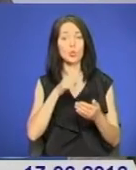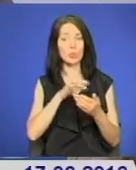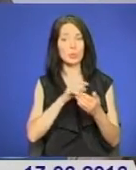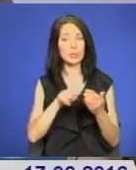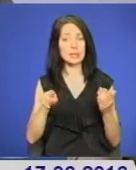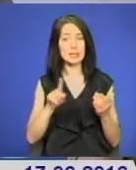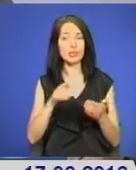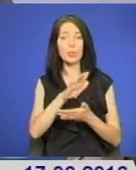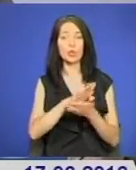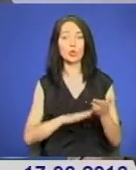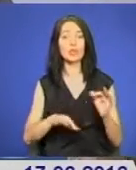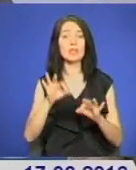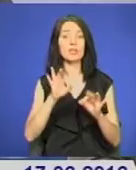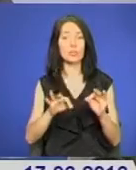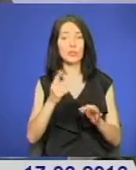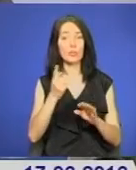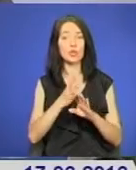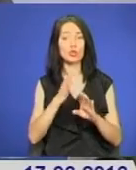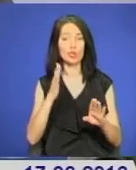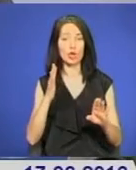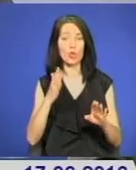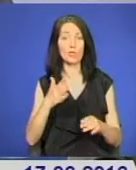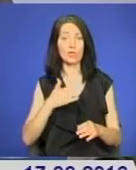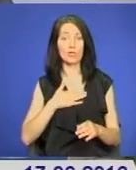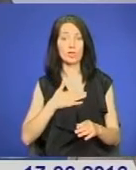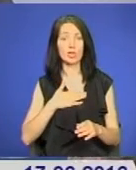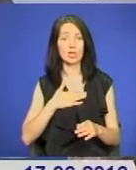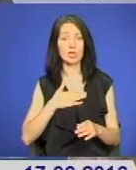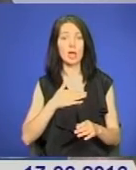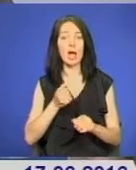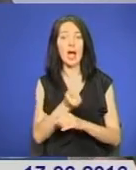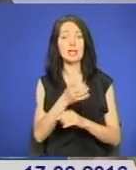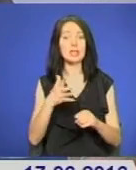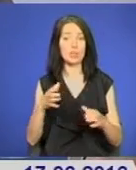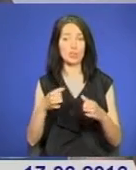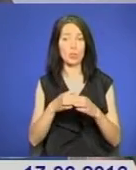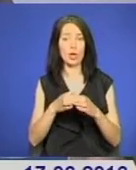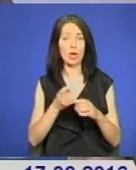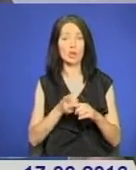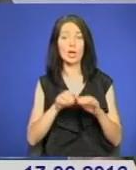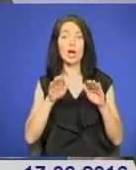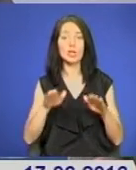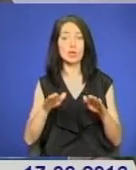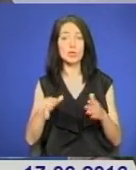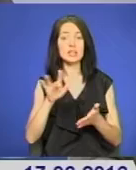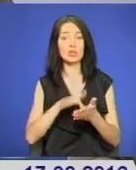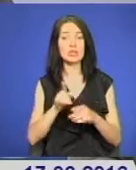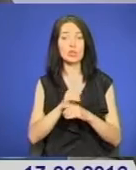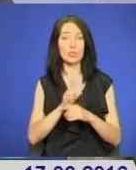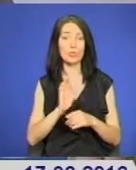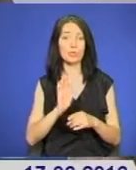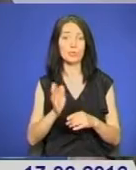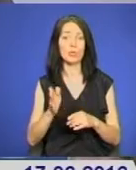продовжується відбір в першу чергу в нашу артилерійську бригаду, яка дислокується в місті Тернополі, і буде планується